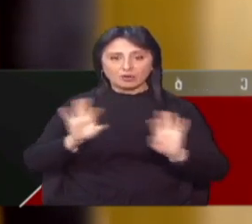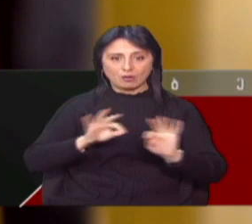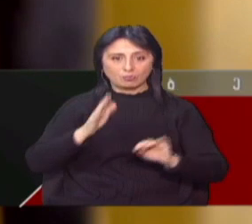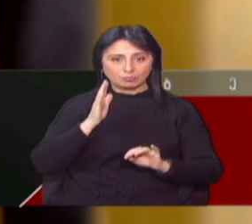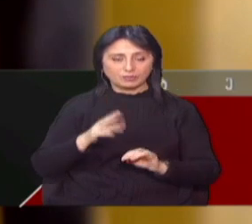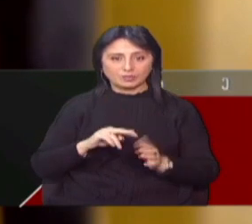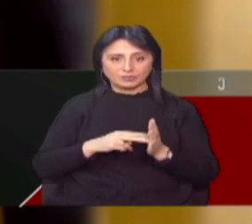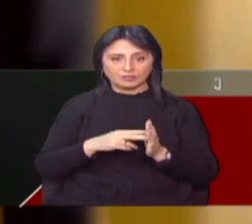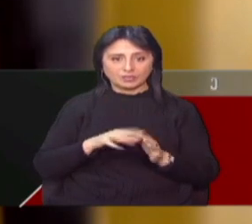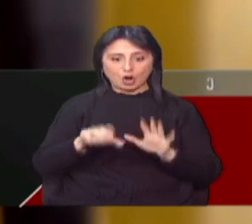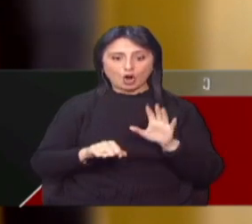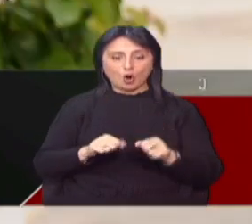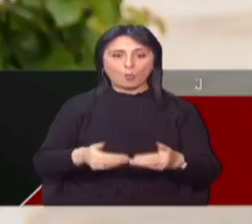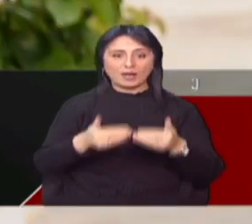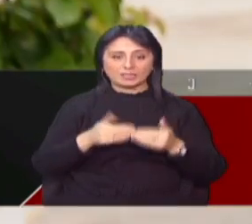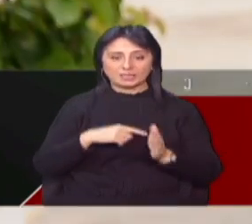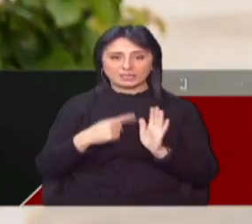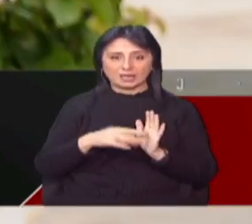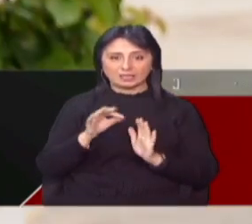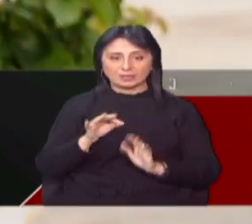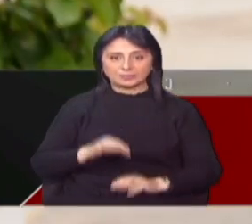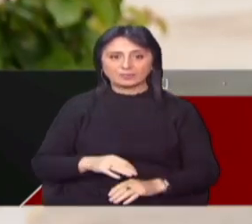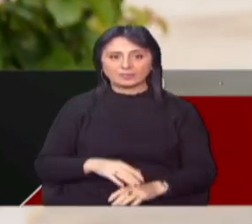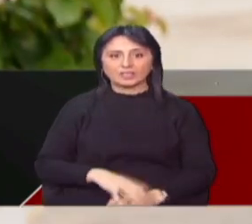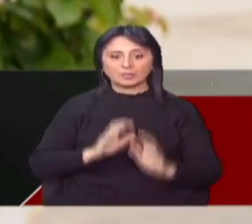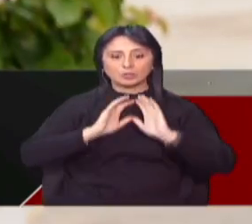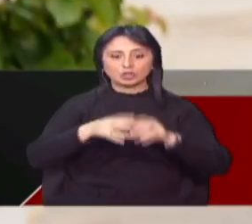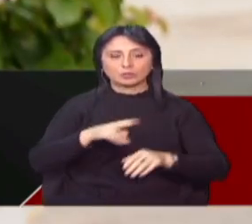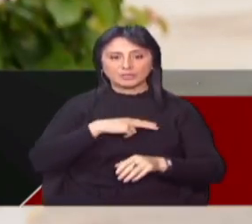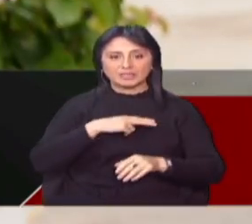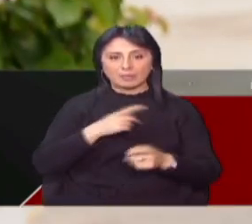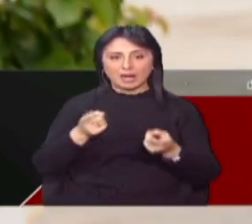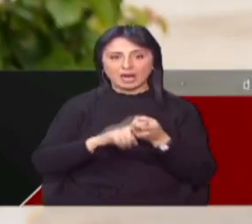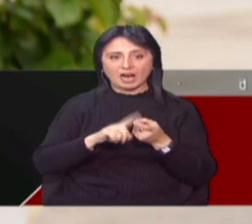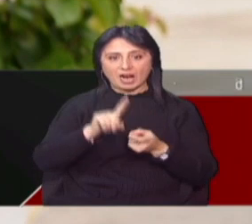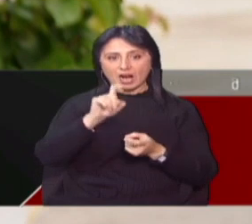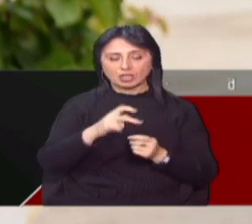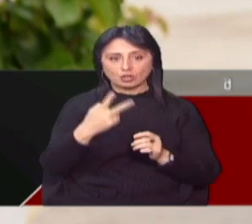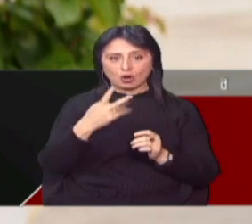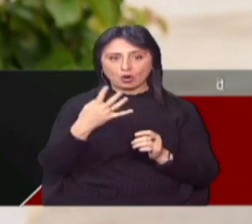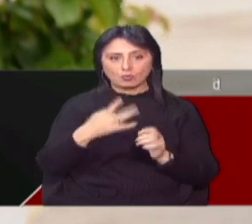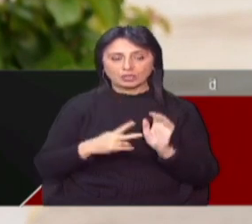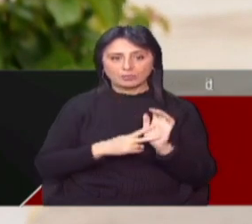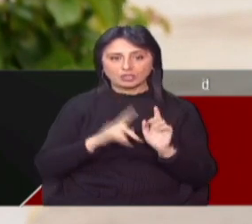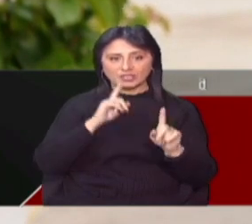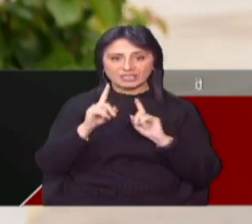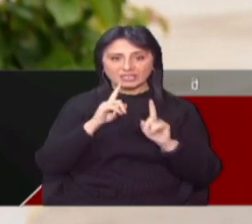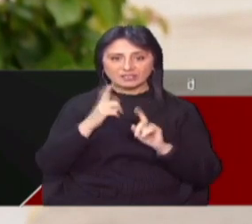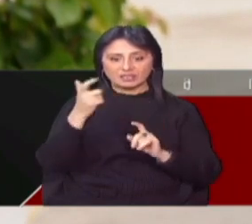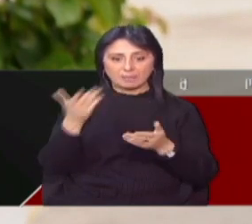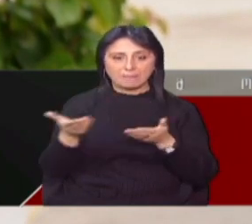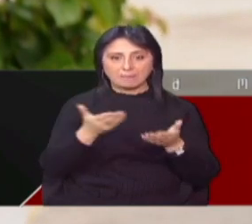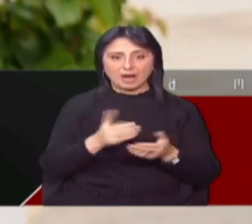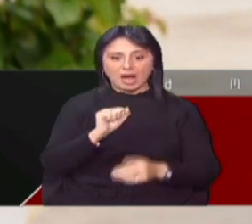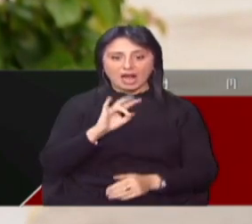დაგეგმილი დეოკუპაციის საკითხი. მსოფლიო საპარლამენტო კავშირის 157 სესიას